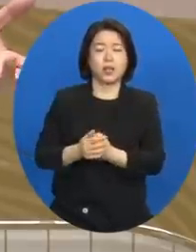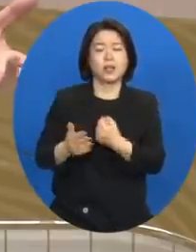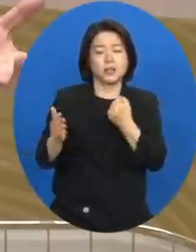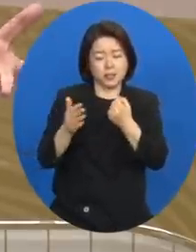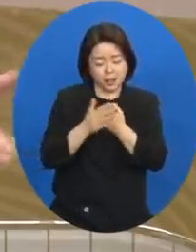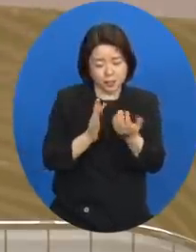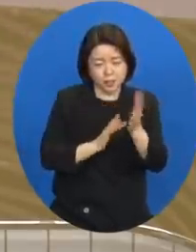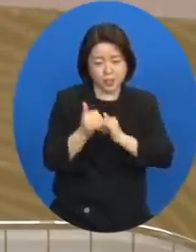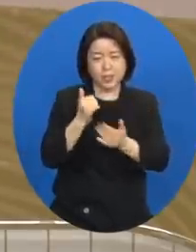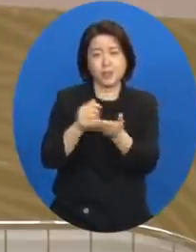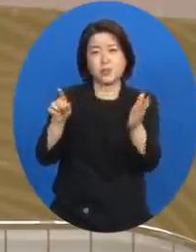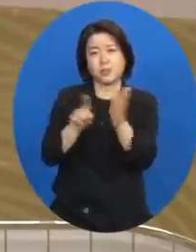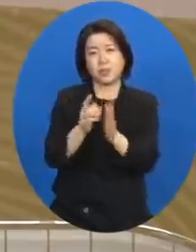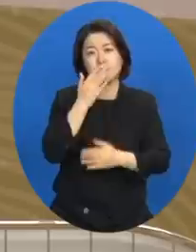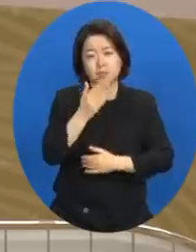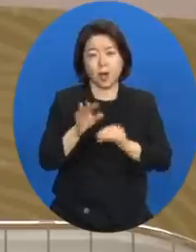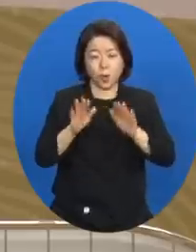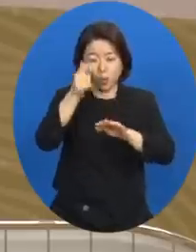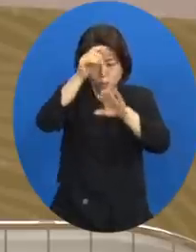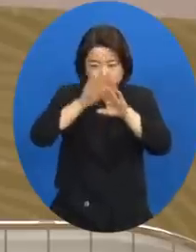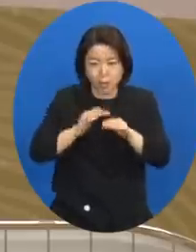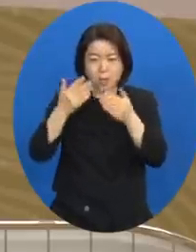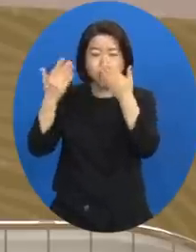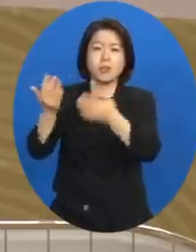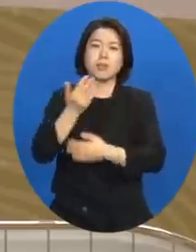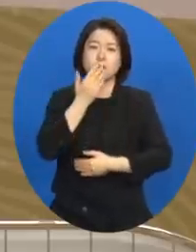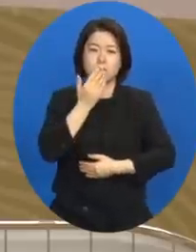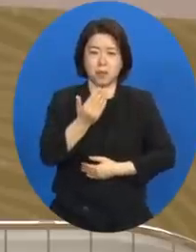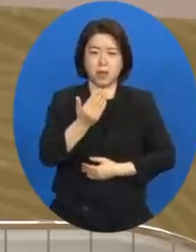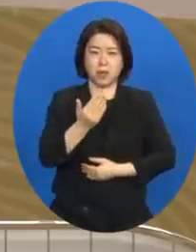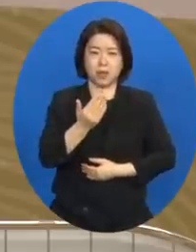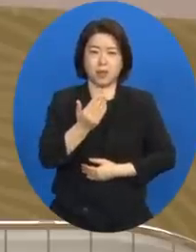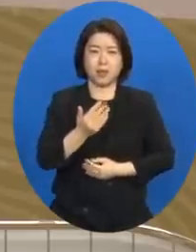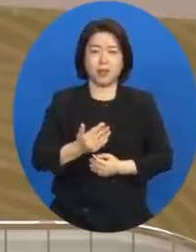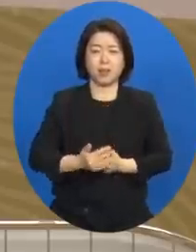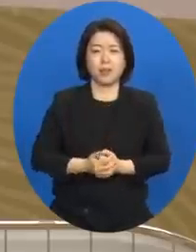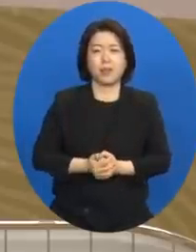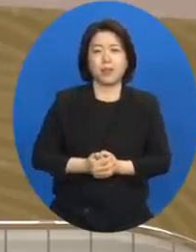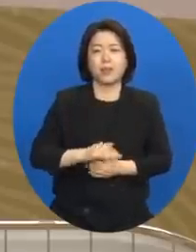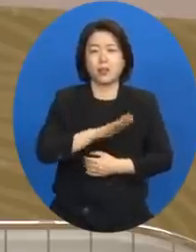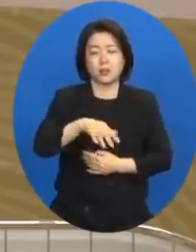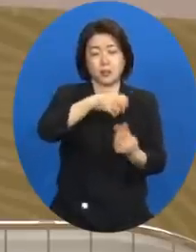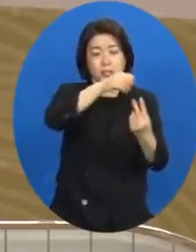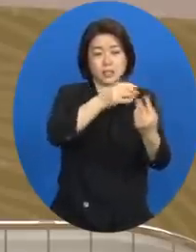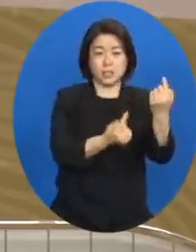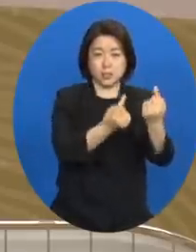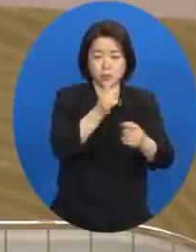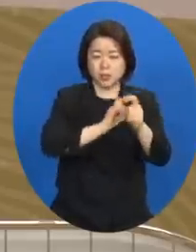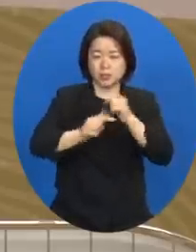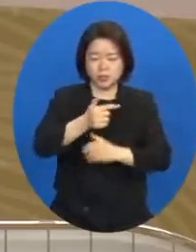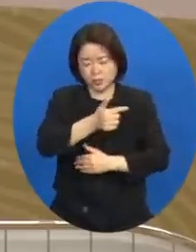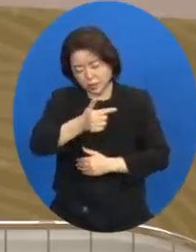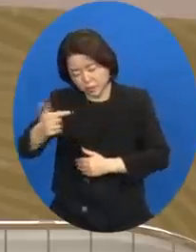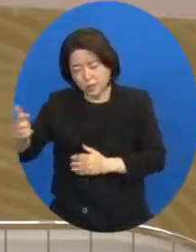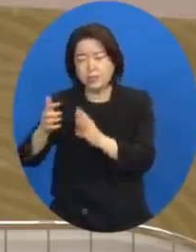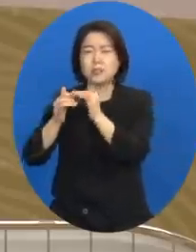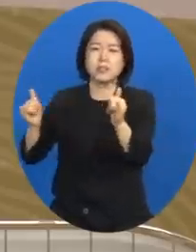믿는 거고 오늘 이렇게 예배도 드리는 거예요. 우리는 세례 요한보다 훨씬 더 큰 사람이에요.